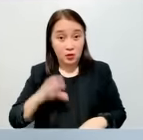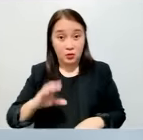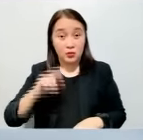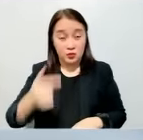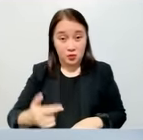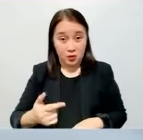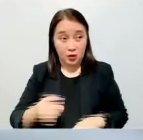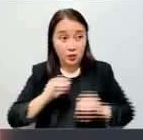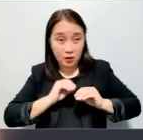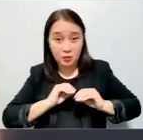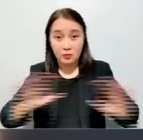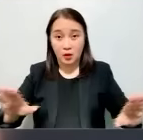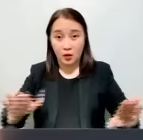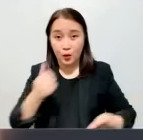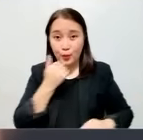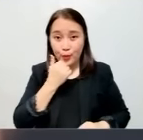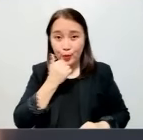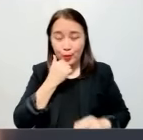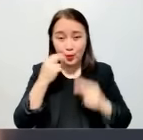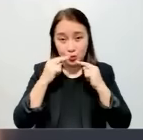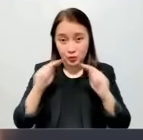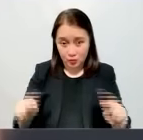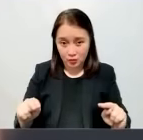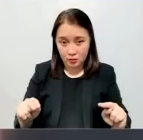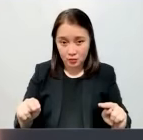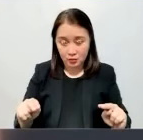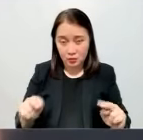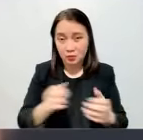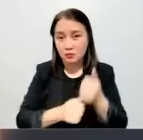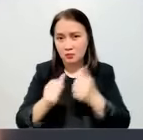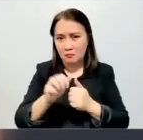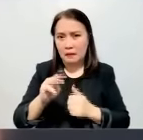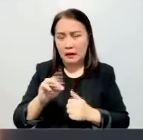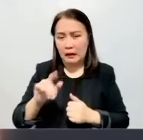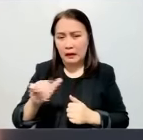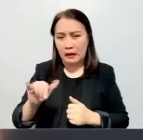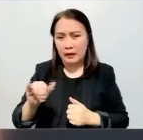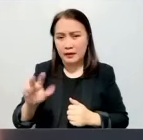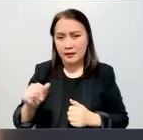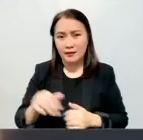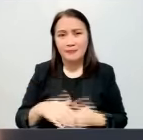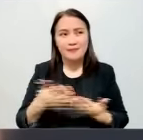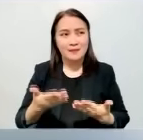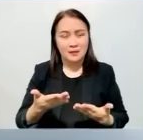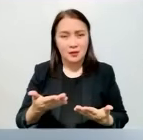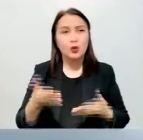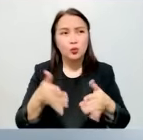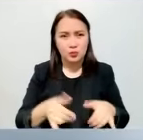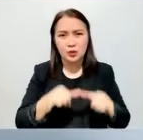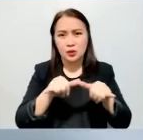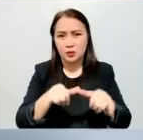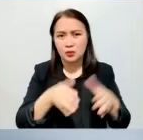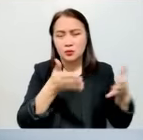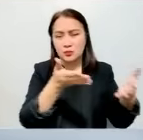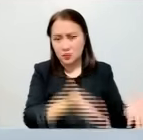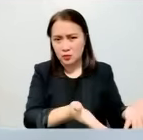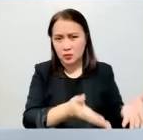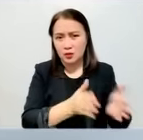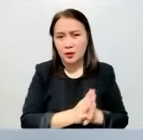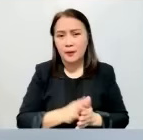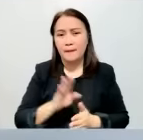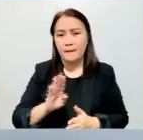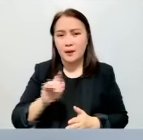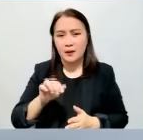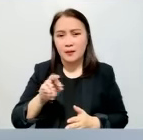nagpapakalat ng maling balita. Gate ni Malaya, nasa Bajo de Masinloc pa rin ang BFAR vessel na BRP Datu Tamblot